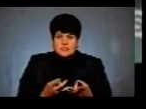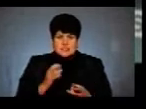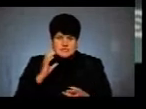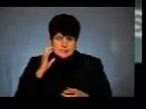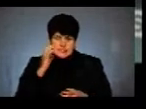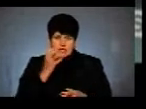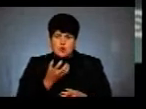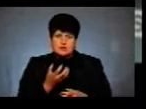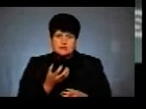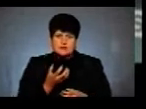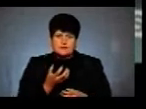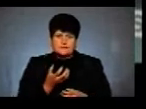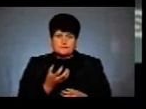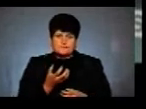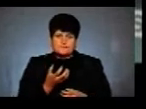серйозна